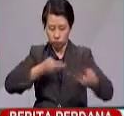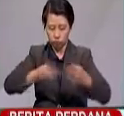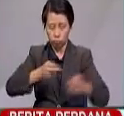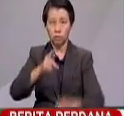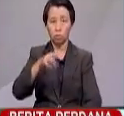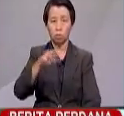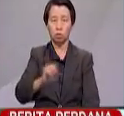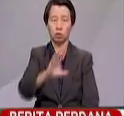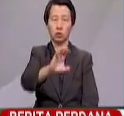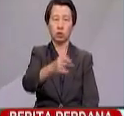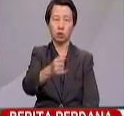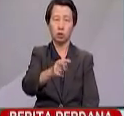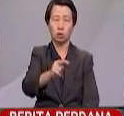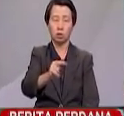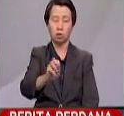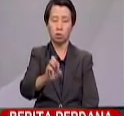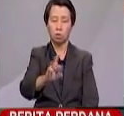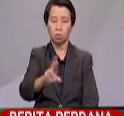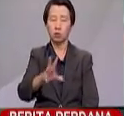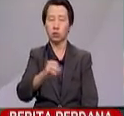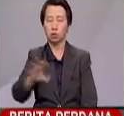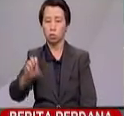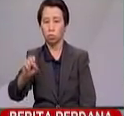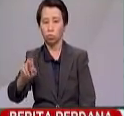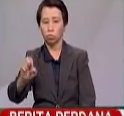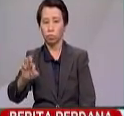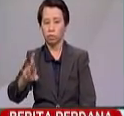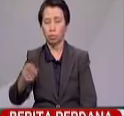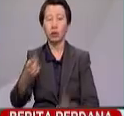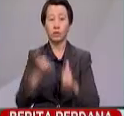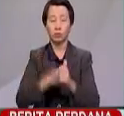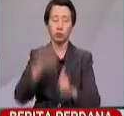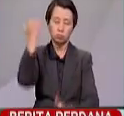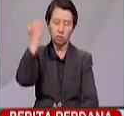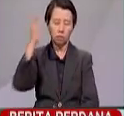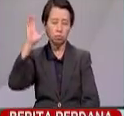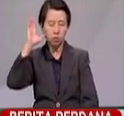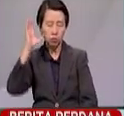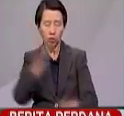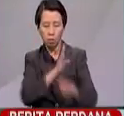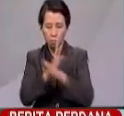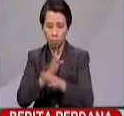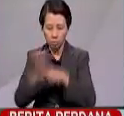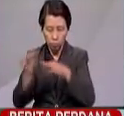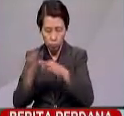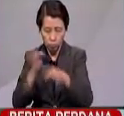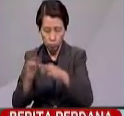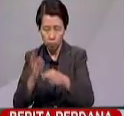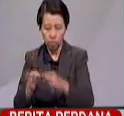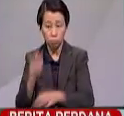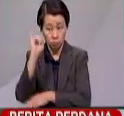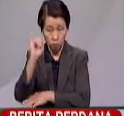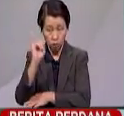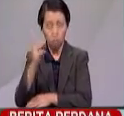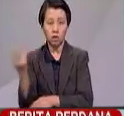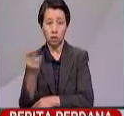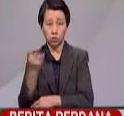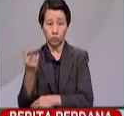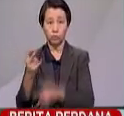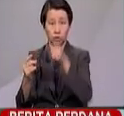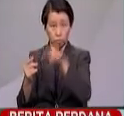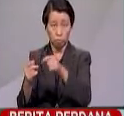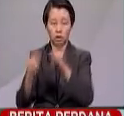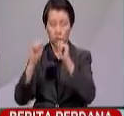kes Chandru dan Subramaniam. Terdahulu, mahkamah mendengar hujah pihak pembelaan sama ada permohonan jaminan terhadap kedua-dua